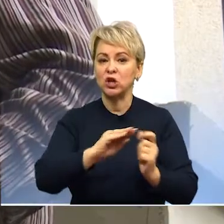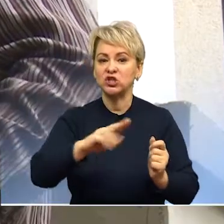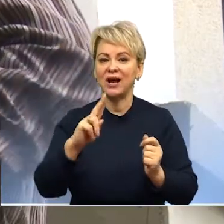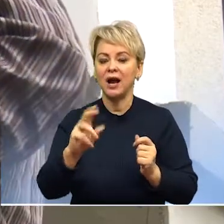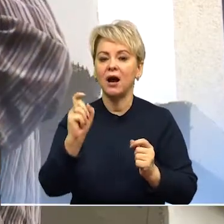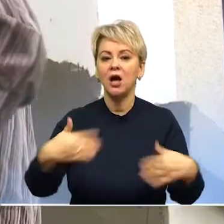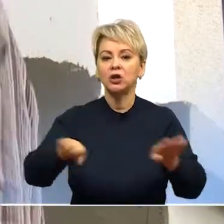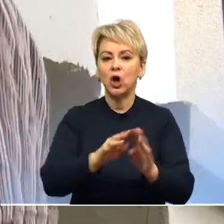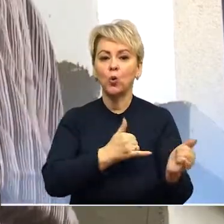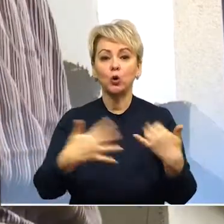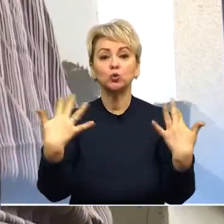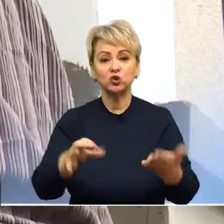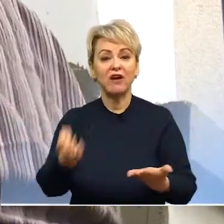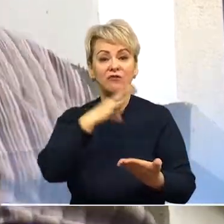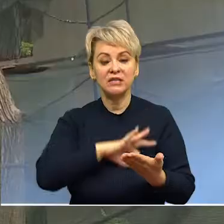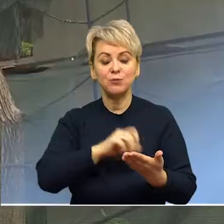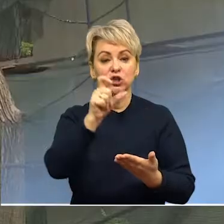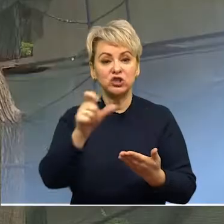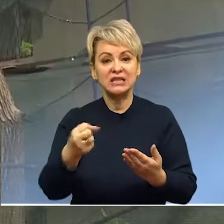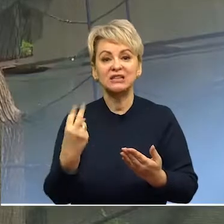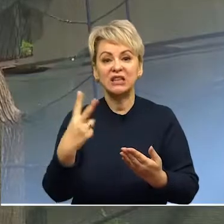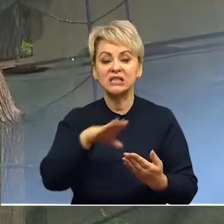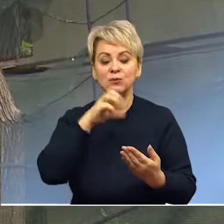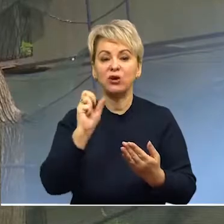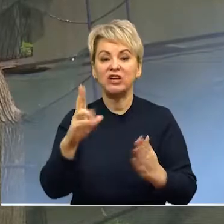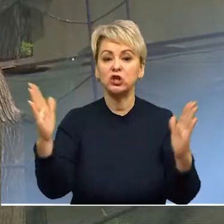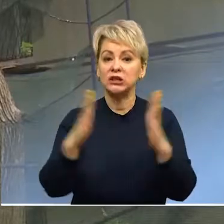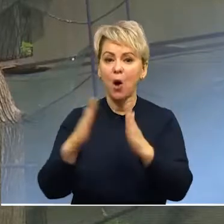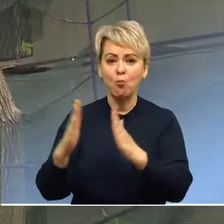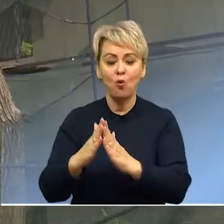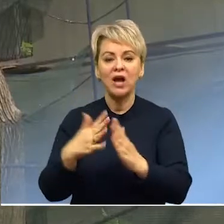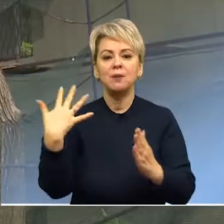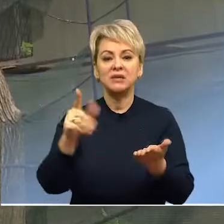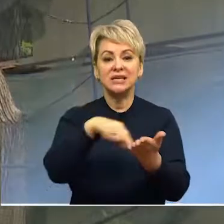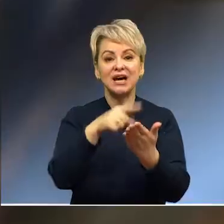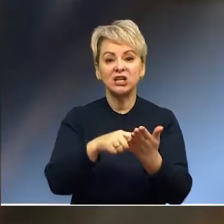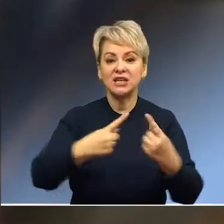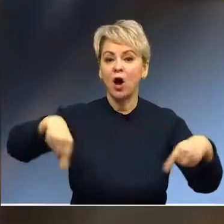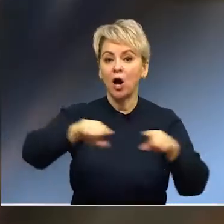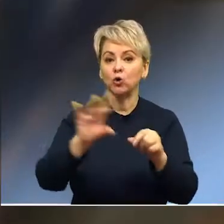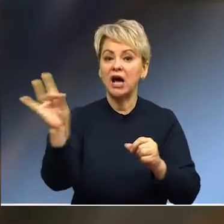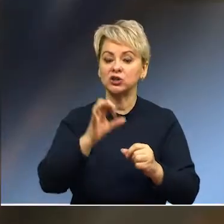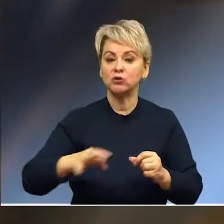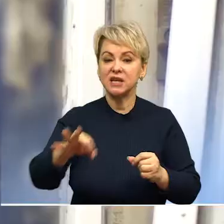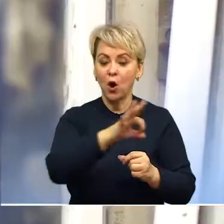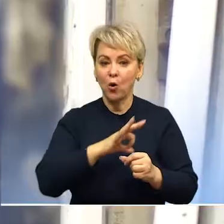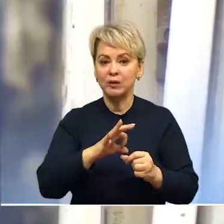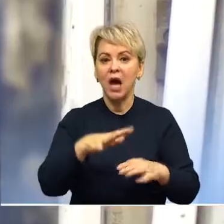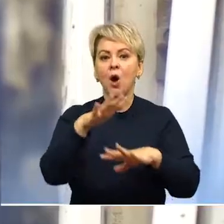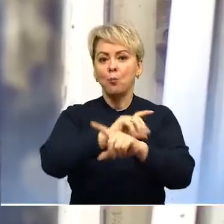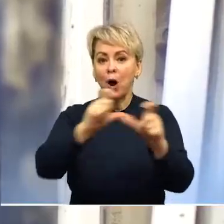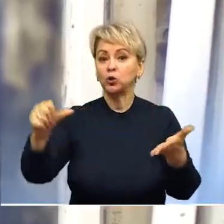ЖКХ. Такой услугой уже воспользовались жильцы 12 многоквартирных домов в 5 городских округах Ростовской области. А